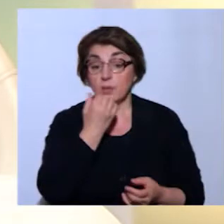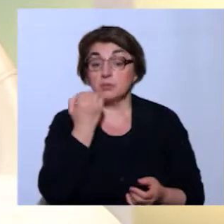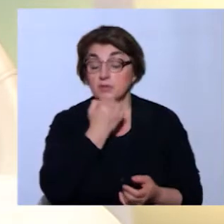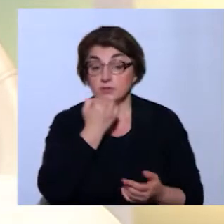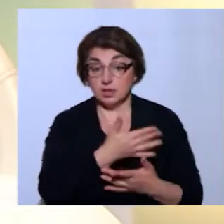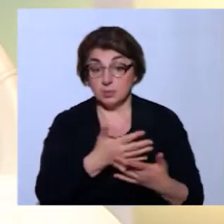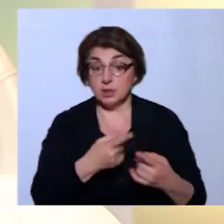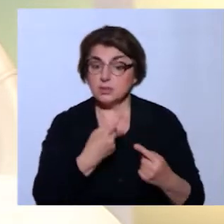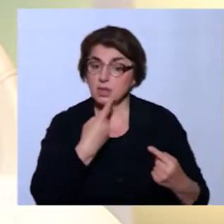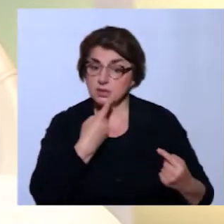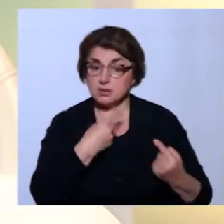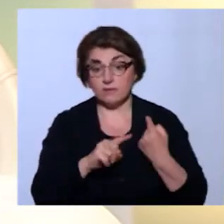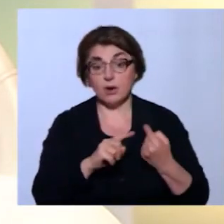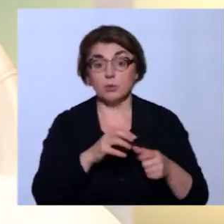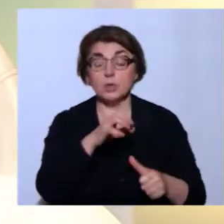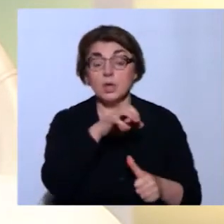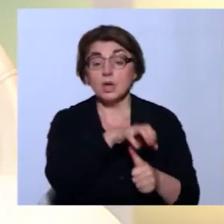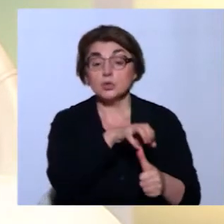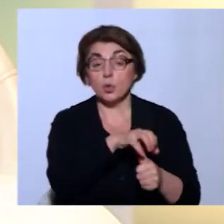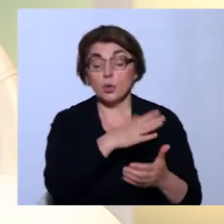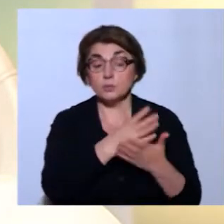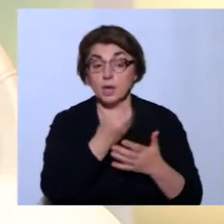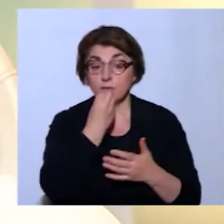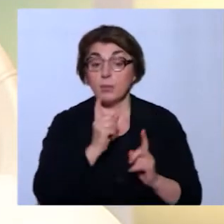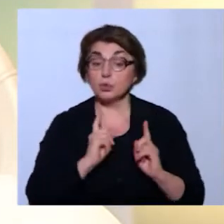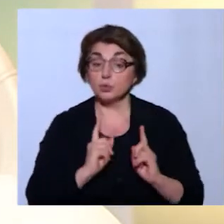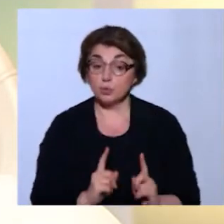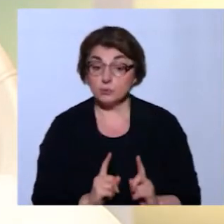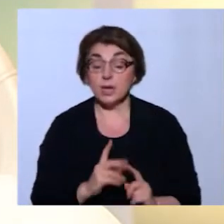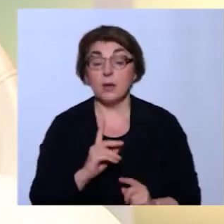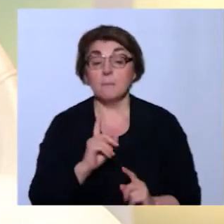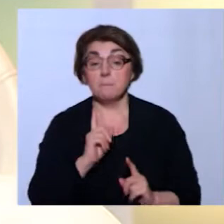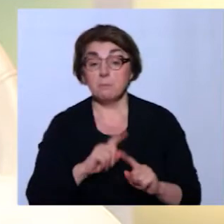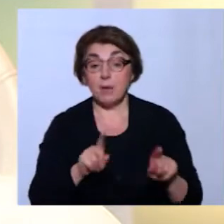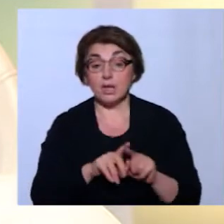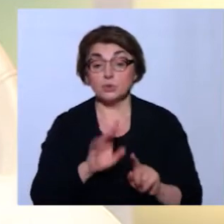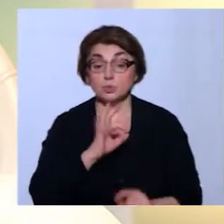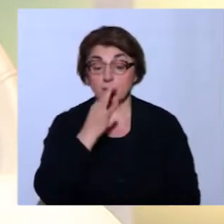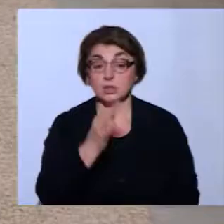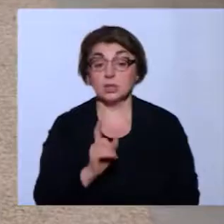ესე განსხვავებული კვება აქვთ მათ. თუმცა უნდა ითქვას, რომ